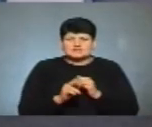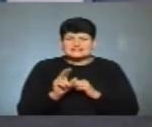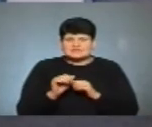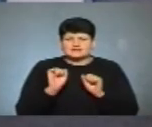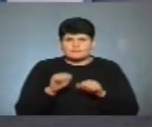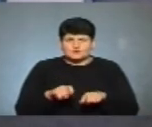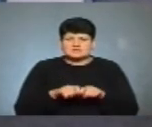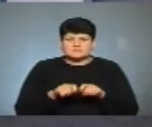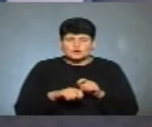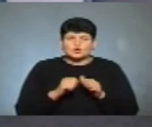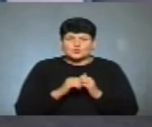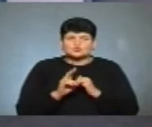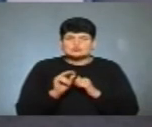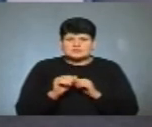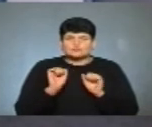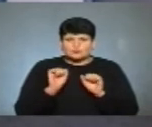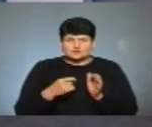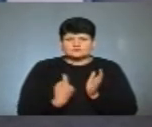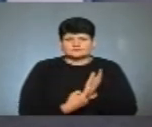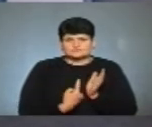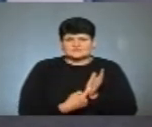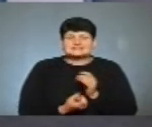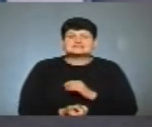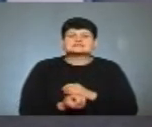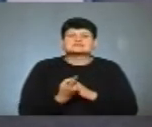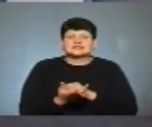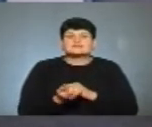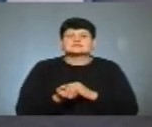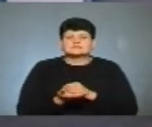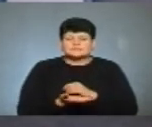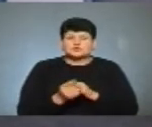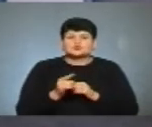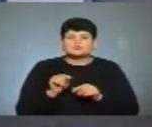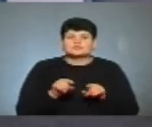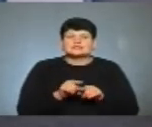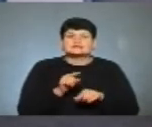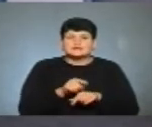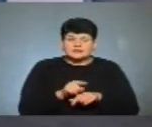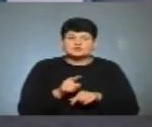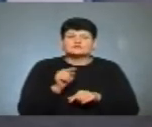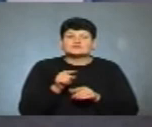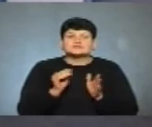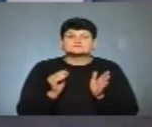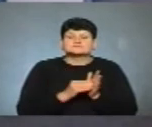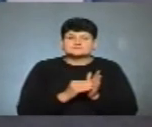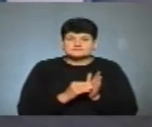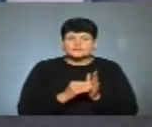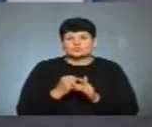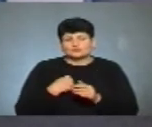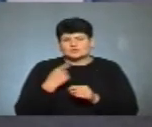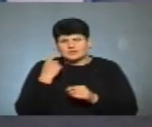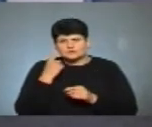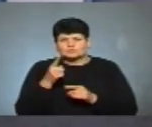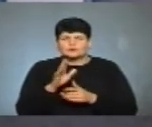можна перевірити, і кожну цифру можемо довести, звідки ми її брали, і чому вона саме така, і чому вона там стоїть. Тому я думаю, що